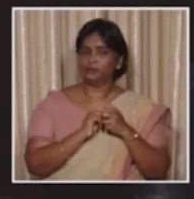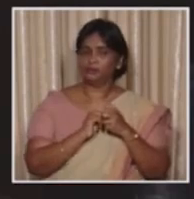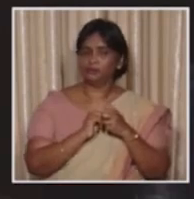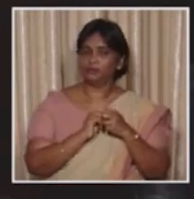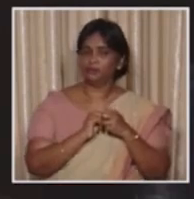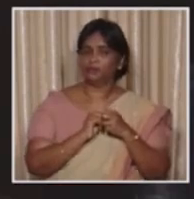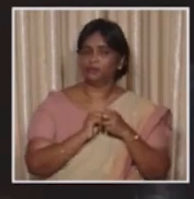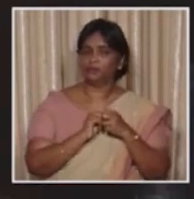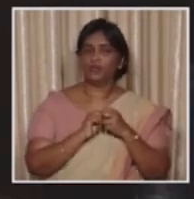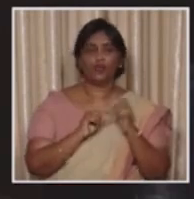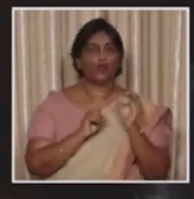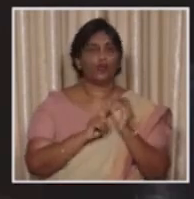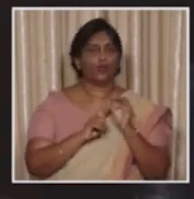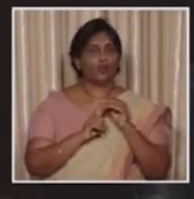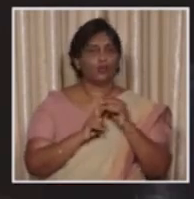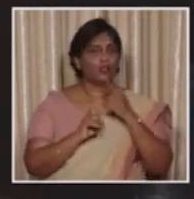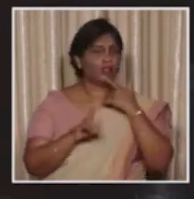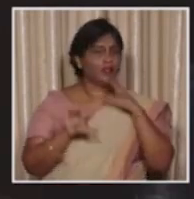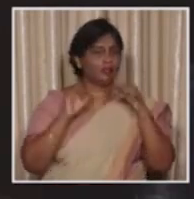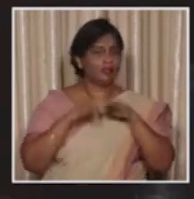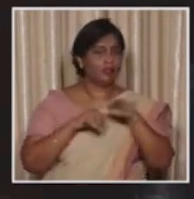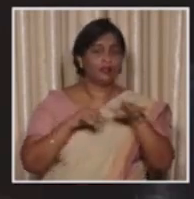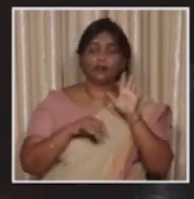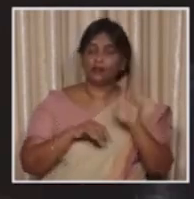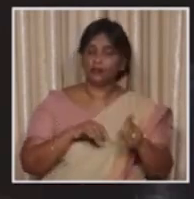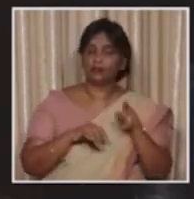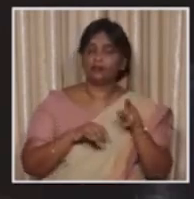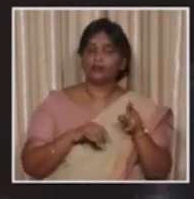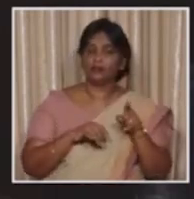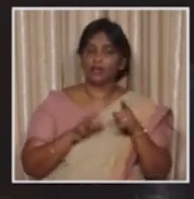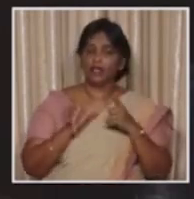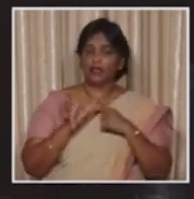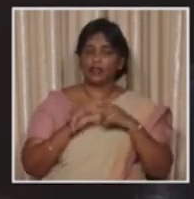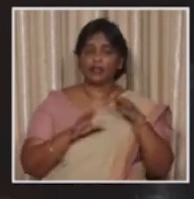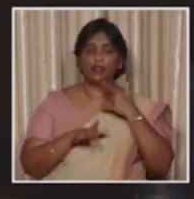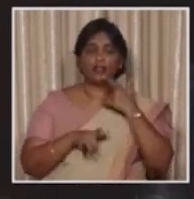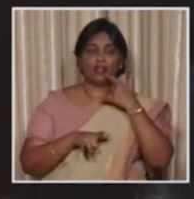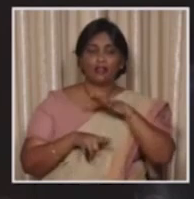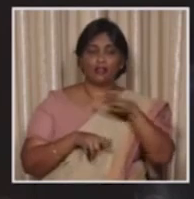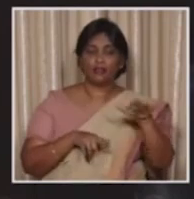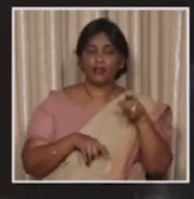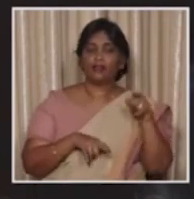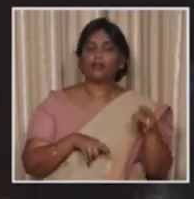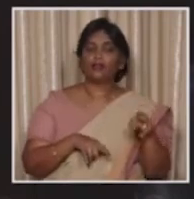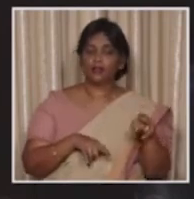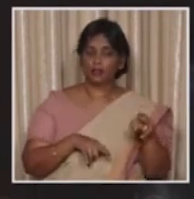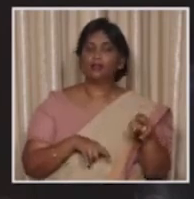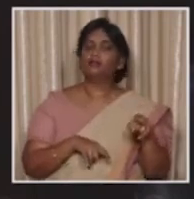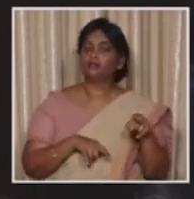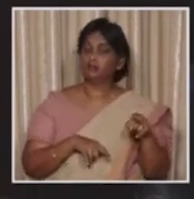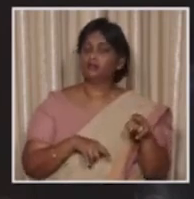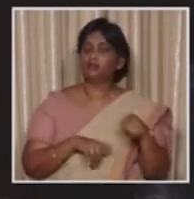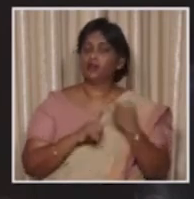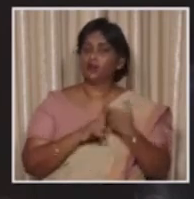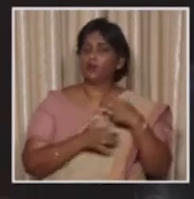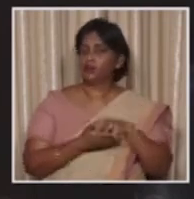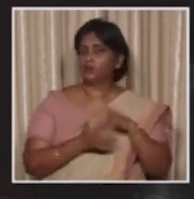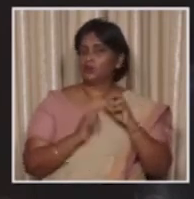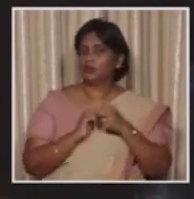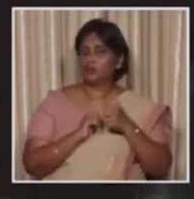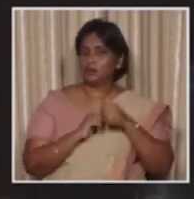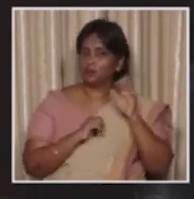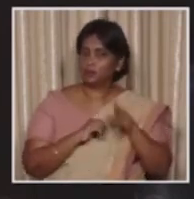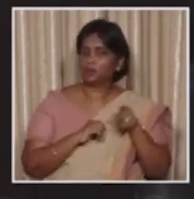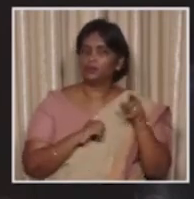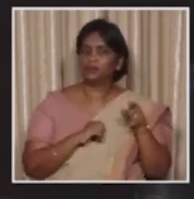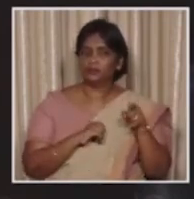புசல்லா பிளான்டேஷன் கீழே இருக்கக்கூடிய பென்றி தோட்டத்தில் கருங்கால டிவிஷன் நடந்திருக்கிறது. நாங்கள் நேரடியாக சென்றேன், சென்று பார்த்தேன். அப்பொழுது ஜனாதிபதி